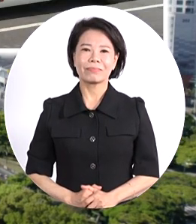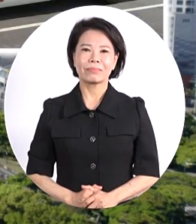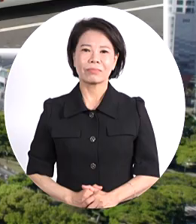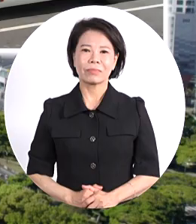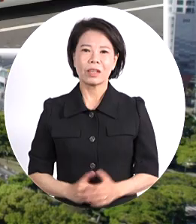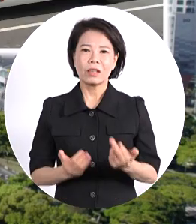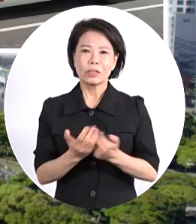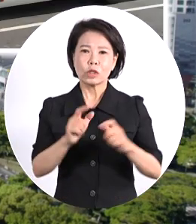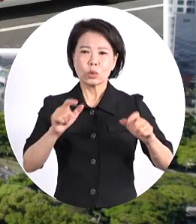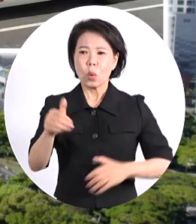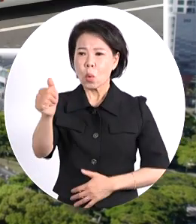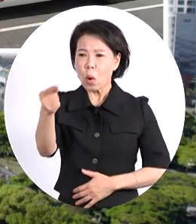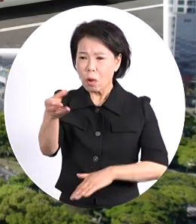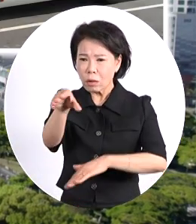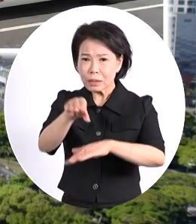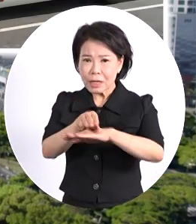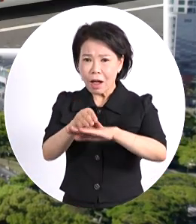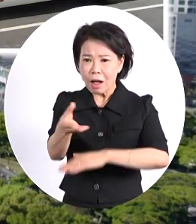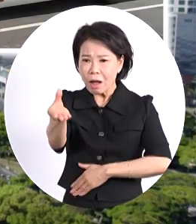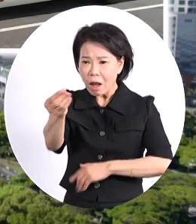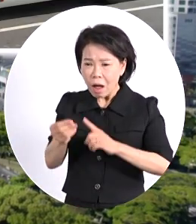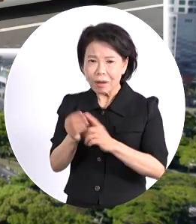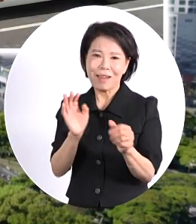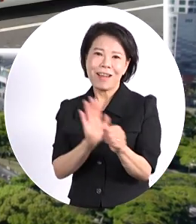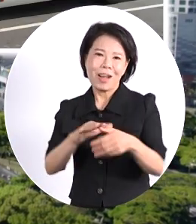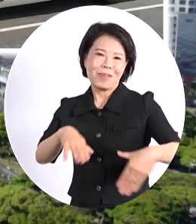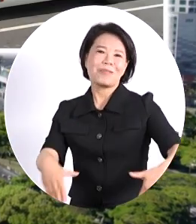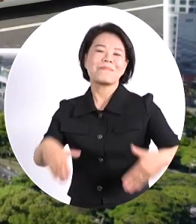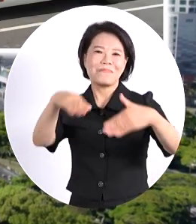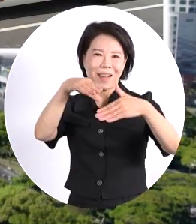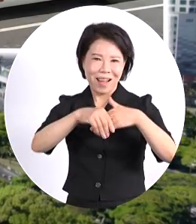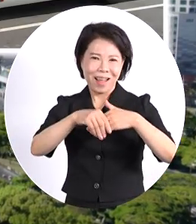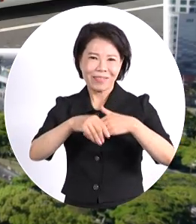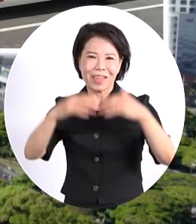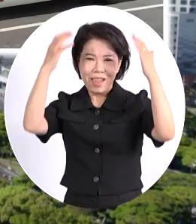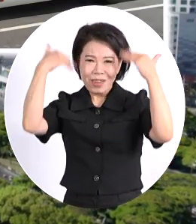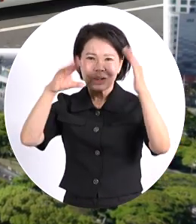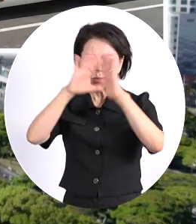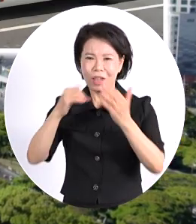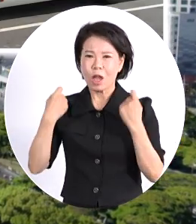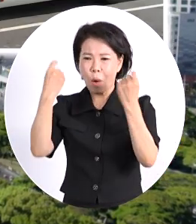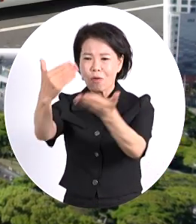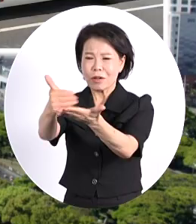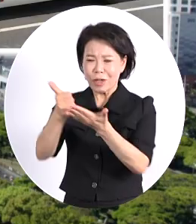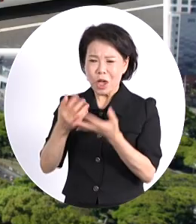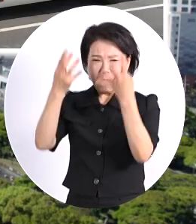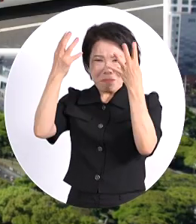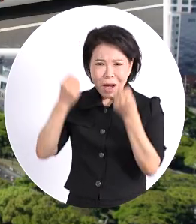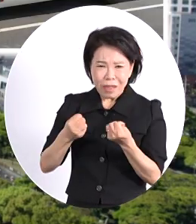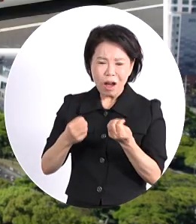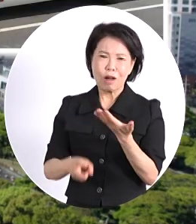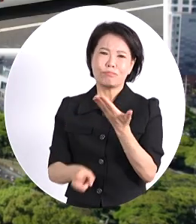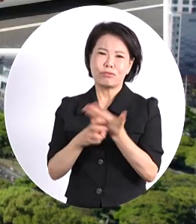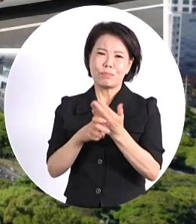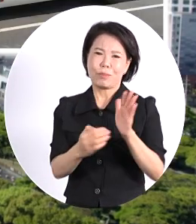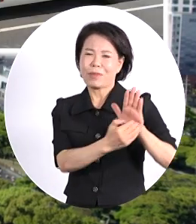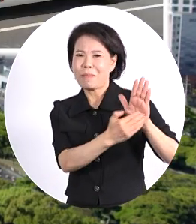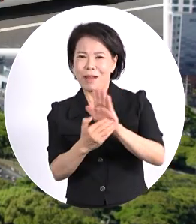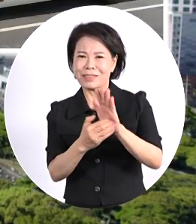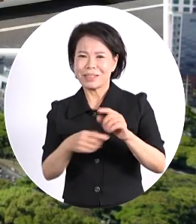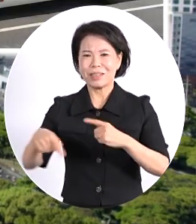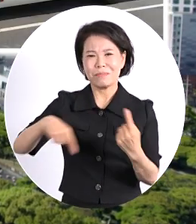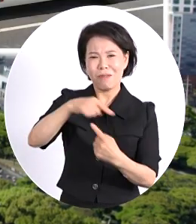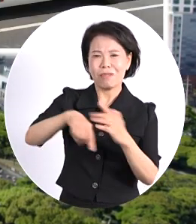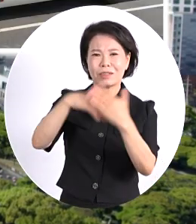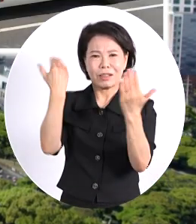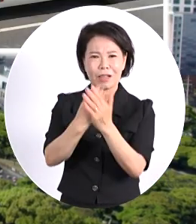제주특별자치도가 제주도 렌터카조업과 협력해 여름철 성수기 렌터카 요금의 급격한 인상을 방지하고 불법